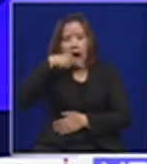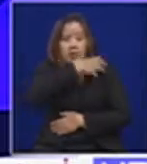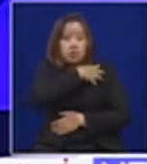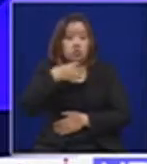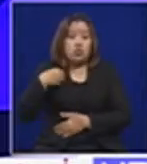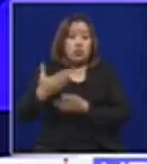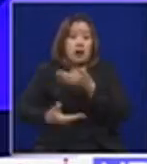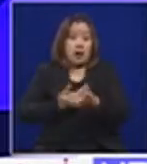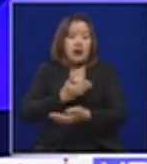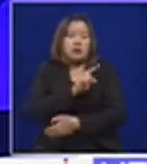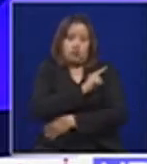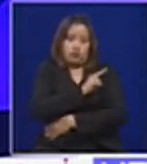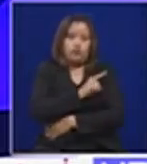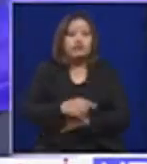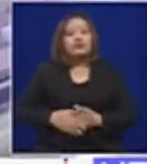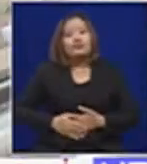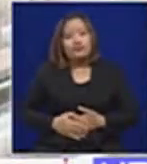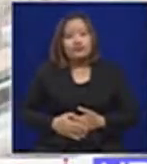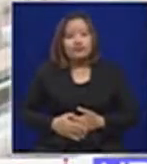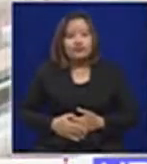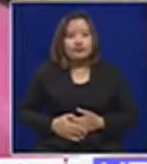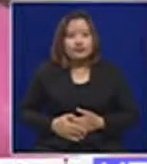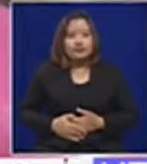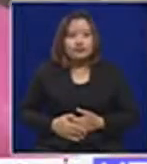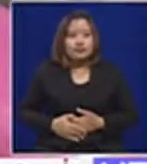ตามจากรายงานครับ